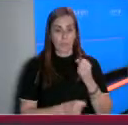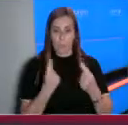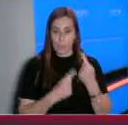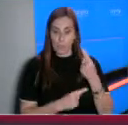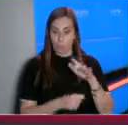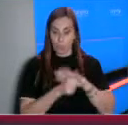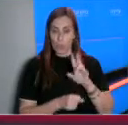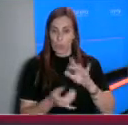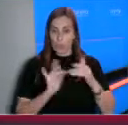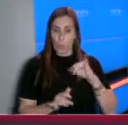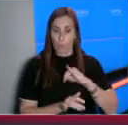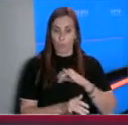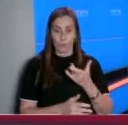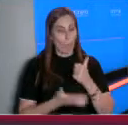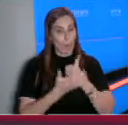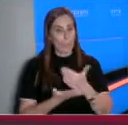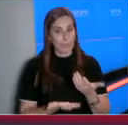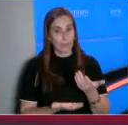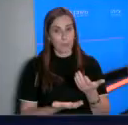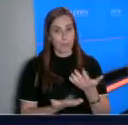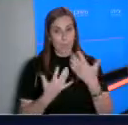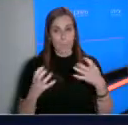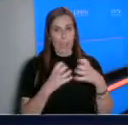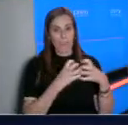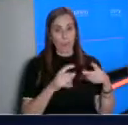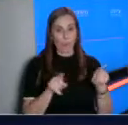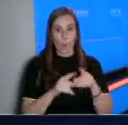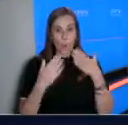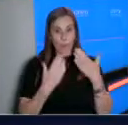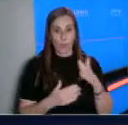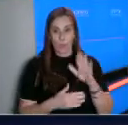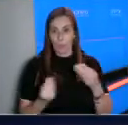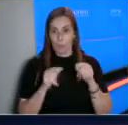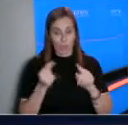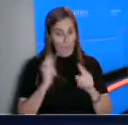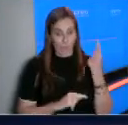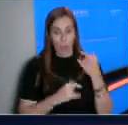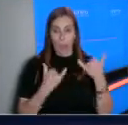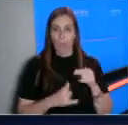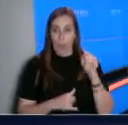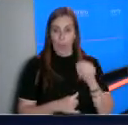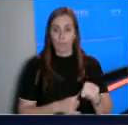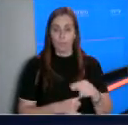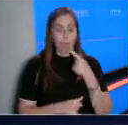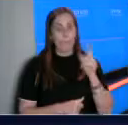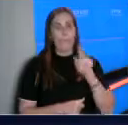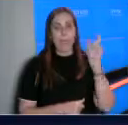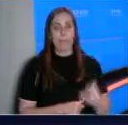פתאום לאותו לוביסט יש ניגוד עניינים, והוא מייצג כמה חברות באותו דיון, גם דברים כאלה קרו, אז היום הם באים